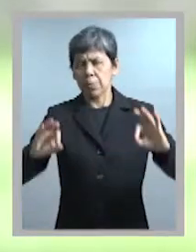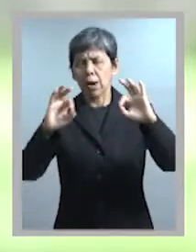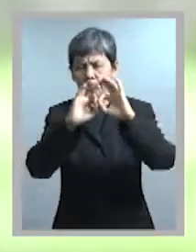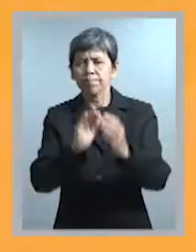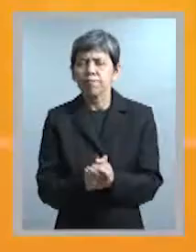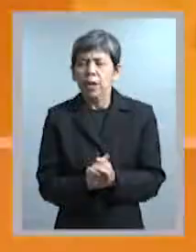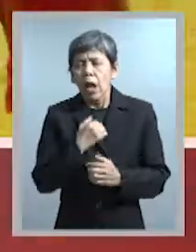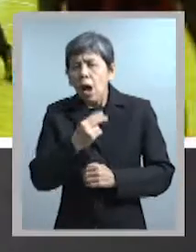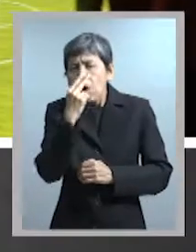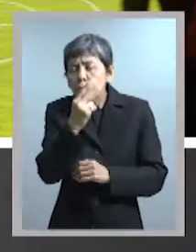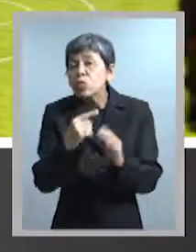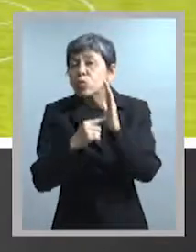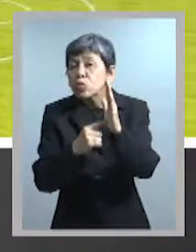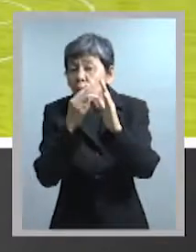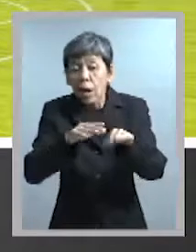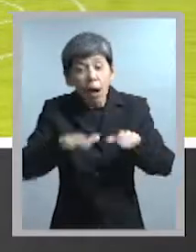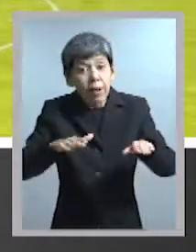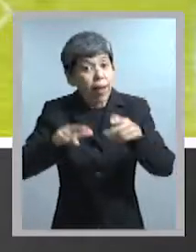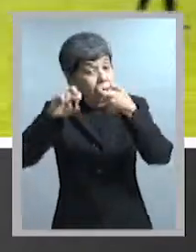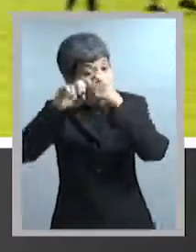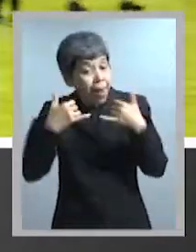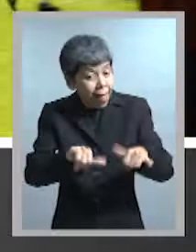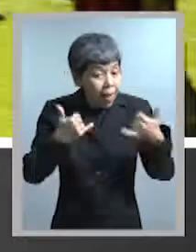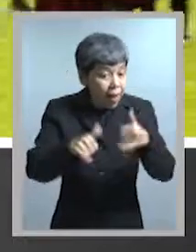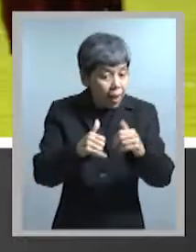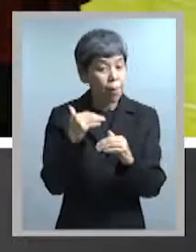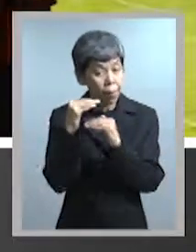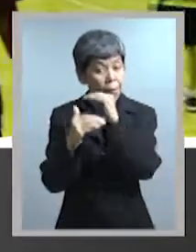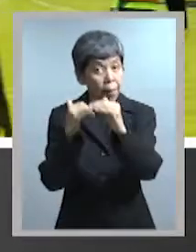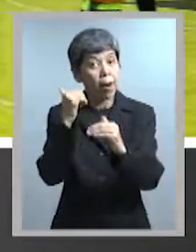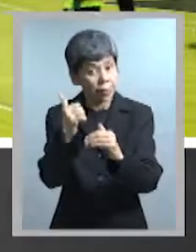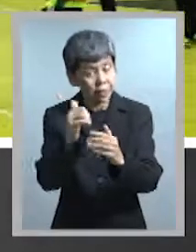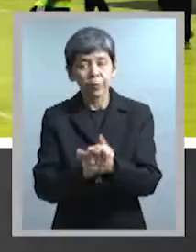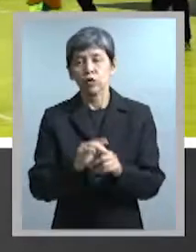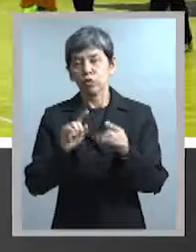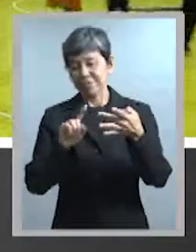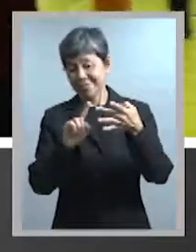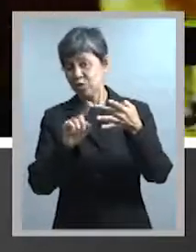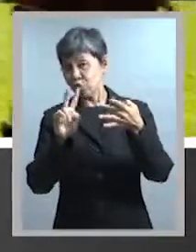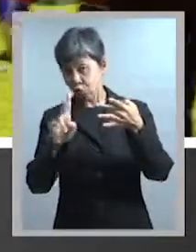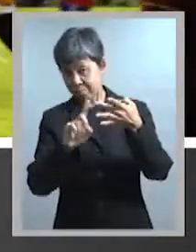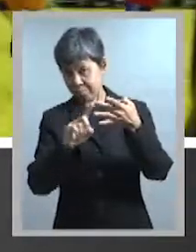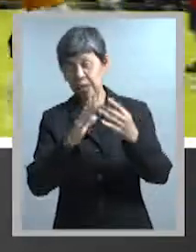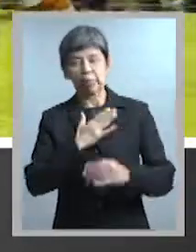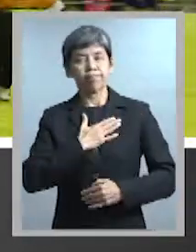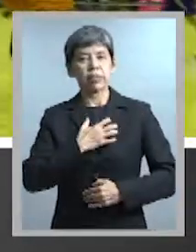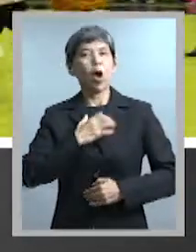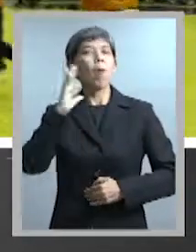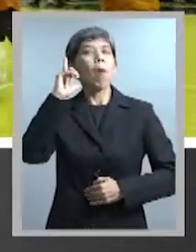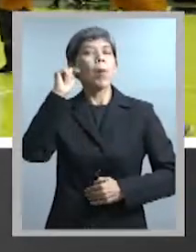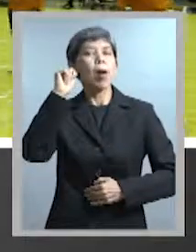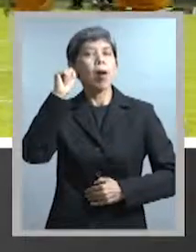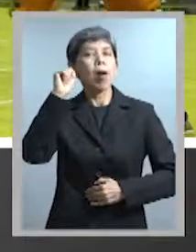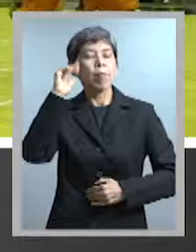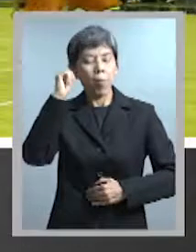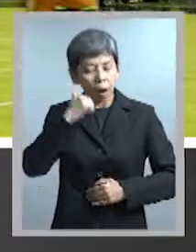ความสําคัญแน่นอนจะเห็นจากตัวอย่างที่เด็กๆเล่นน้องๆเล่นแล้วมีความก้าวหน้าต่าง ๆครับ เรื่องที่2เนี่ยเราต้องการให้